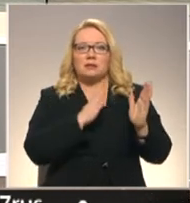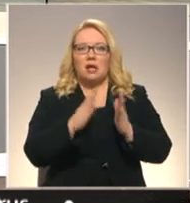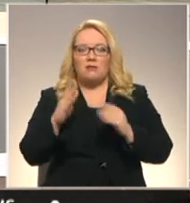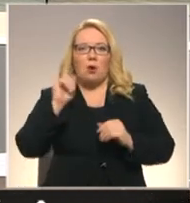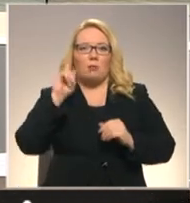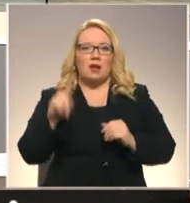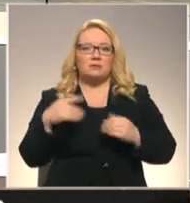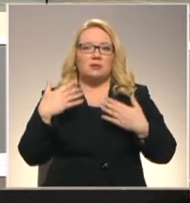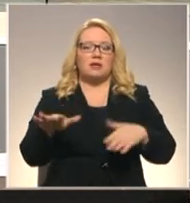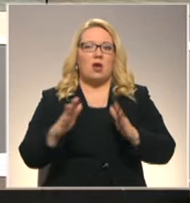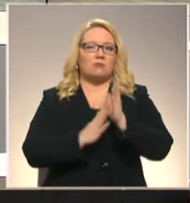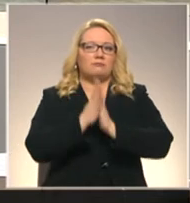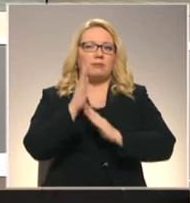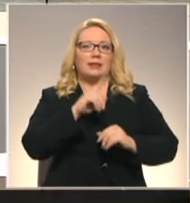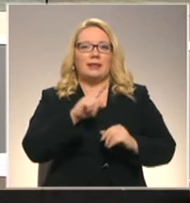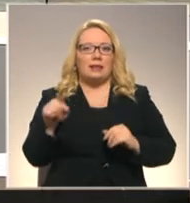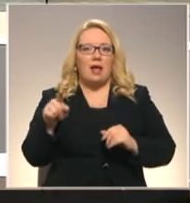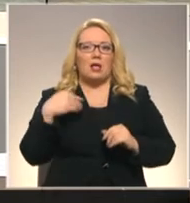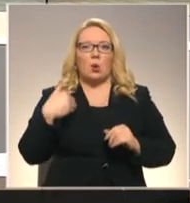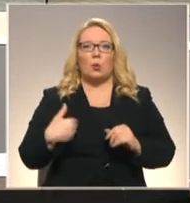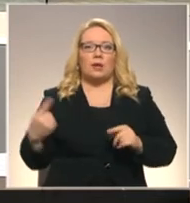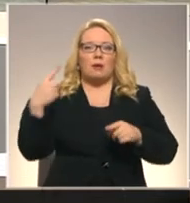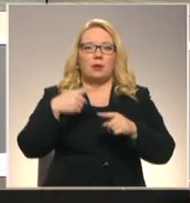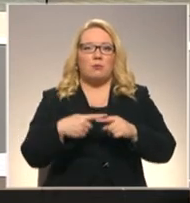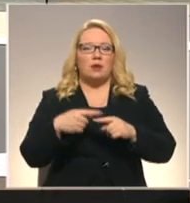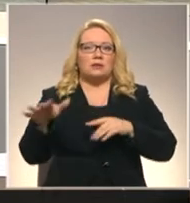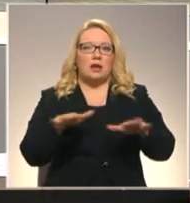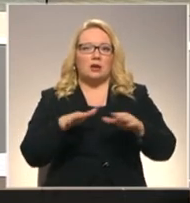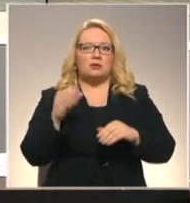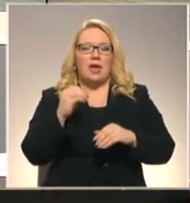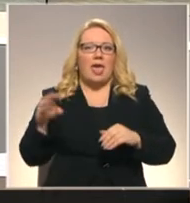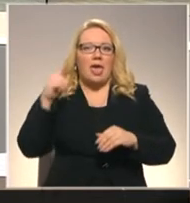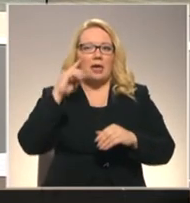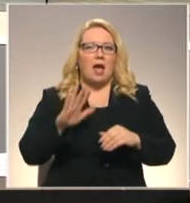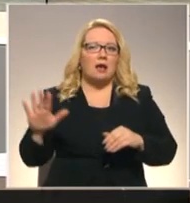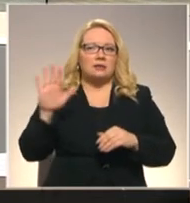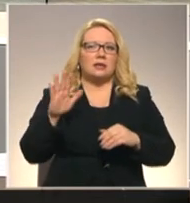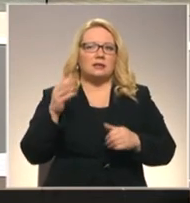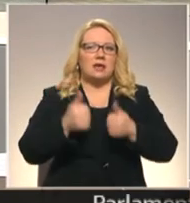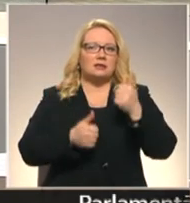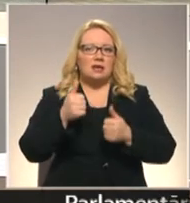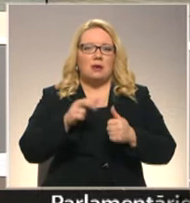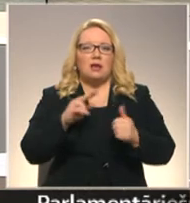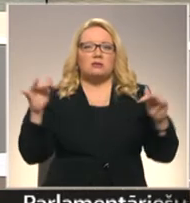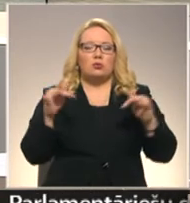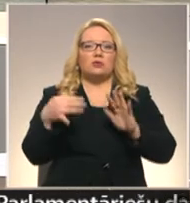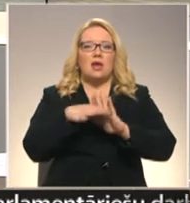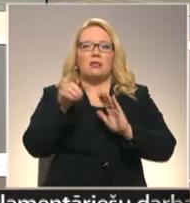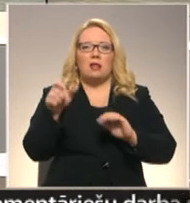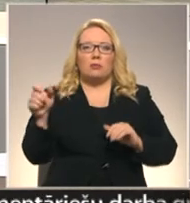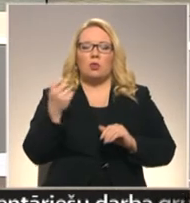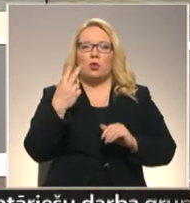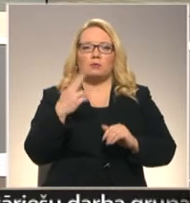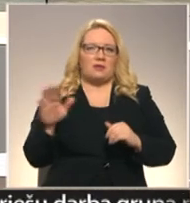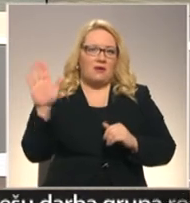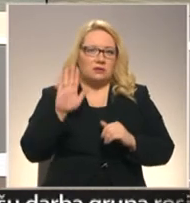un prasmes ir izaugušas tik tālu, ka kuldīgā pirmo reizi sarīkotas Eirāzijas mēroga sacensības, kas pulcē dalībniekus no